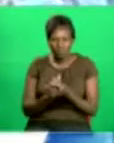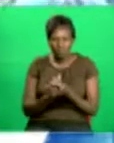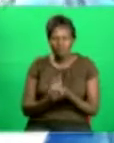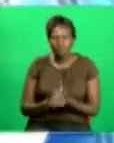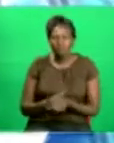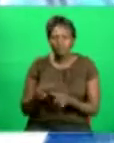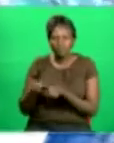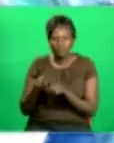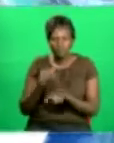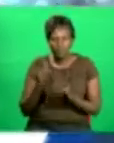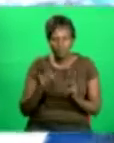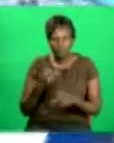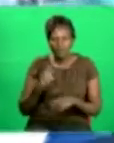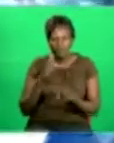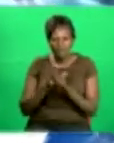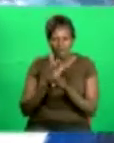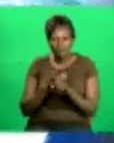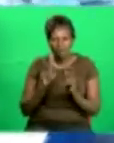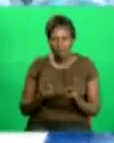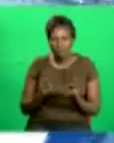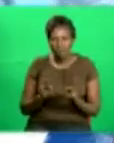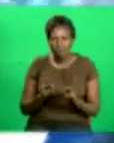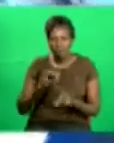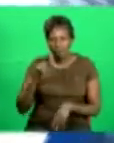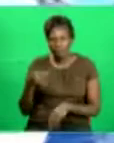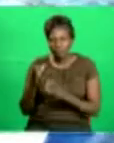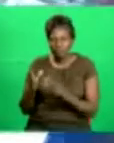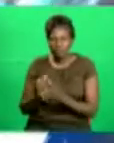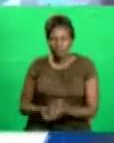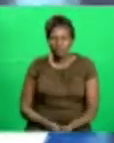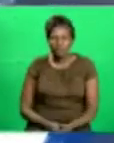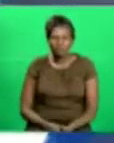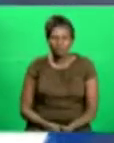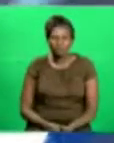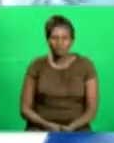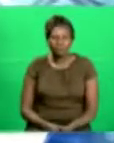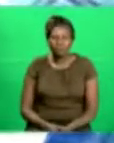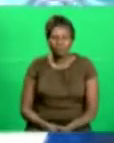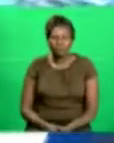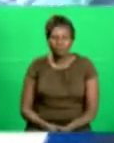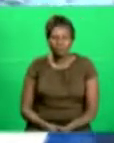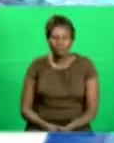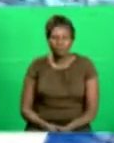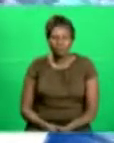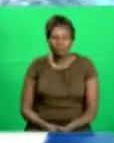Yule ambaye sasa hivi ako na watu wengi, ili huyu mtu wa Jubilee anaitwa tonight asije akapita hapo. Sina mnayo?